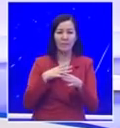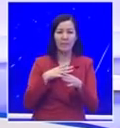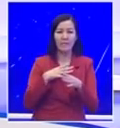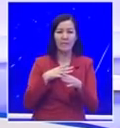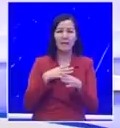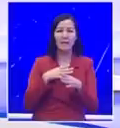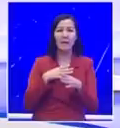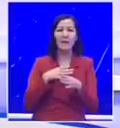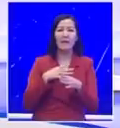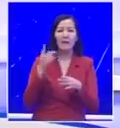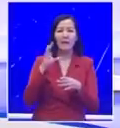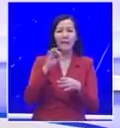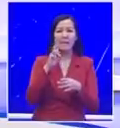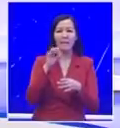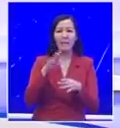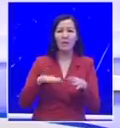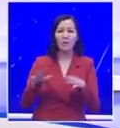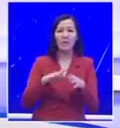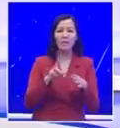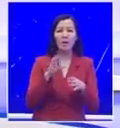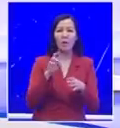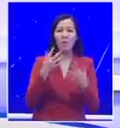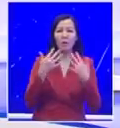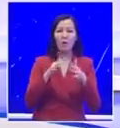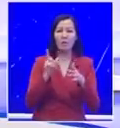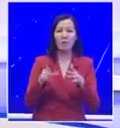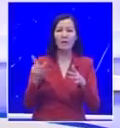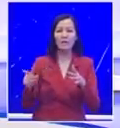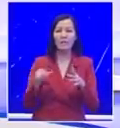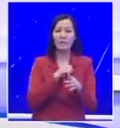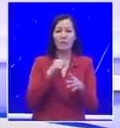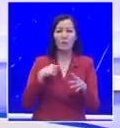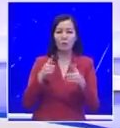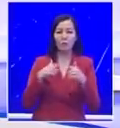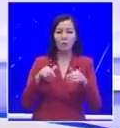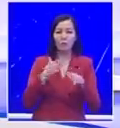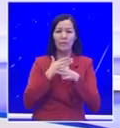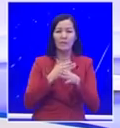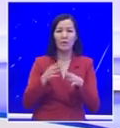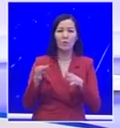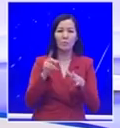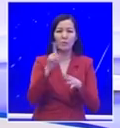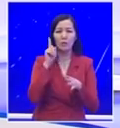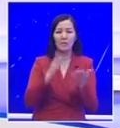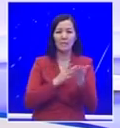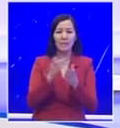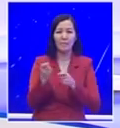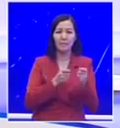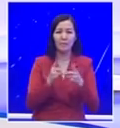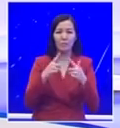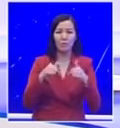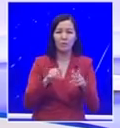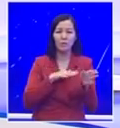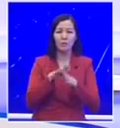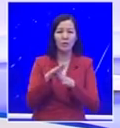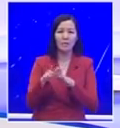етті. Аталған бастамаға Ескелді ауданына қарасты Қоңыр ауылының азаматтары мұрындық болып отыр. Облыстық жастар саясаты басқармасының